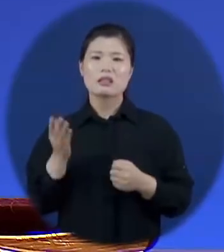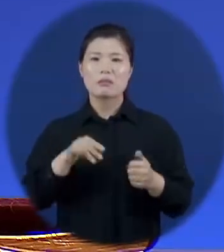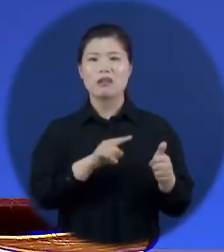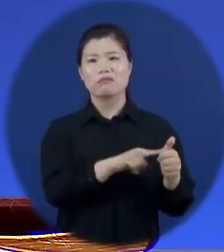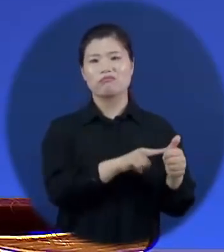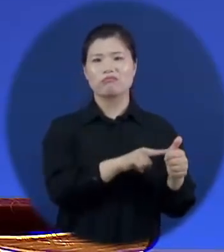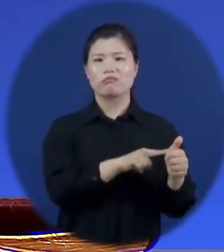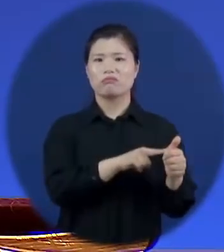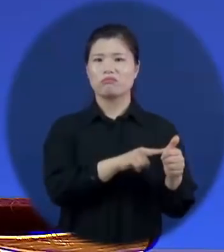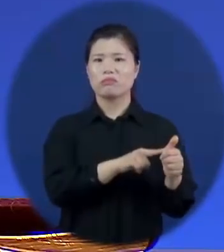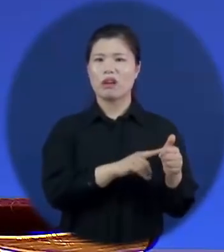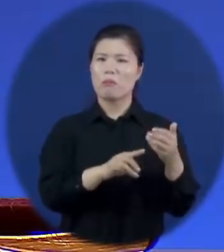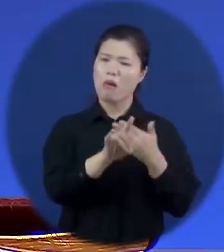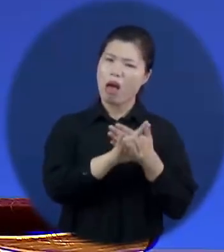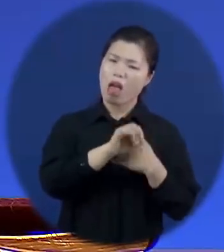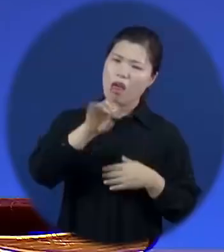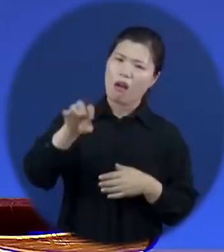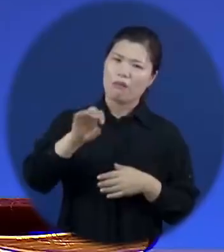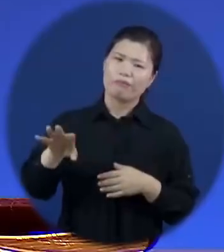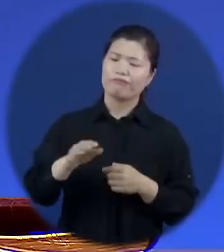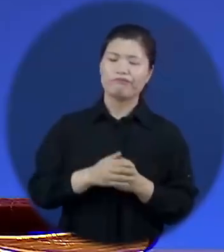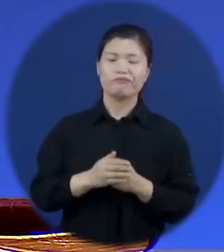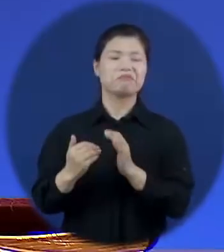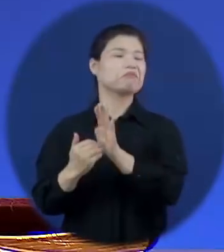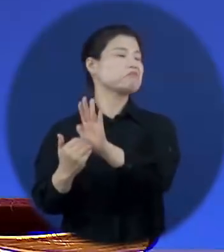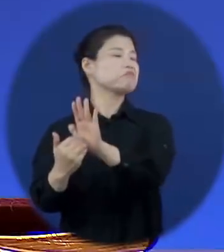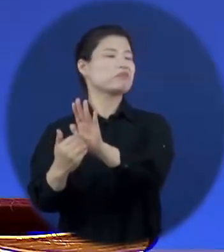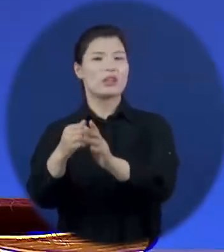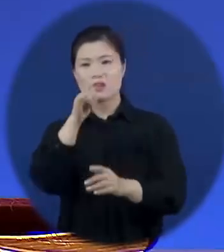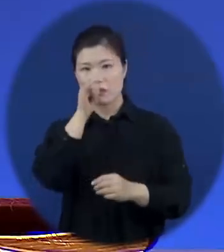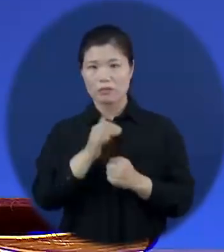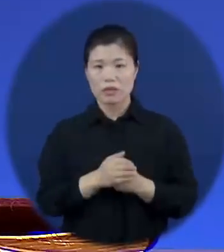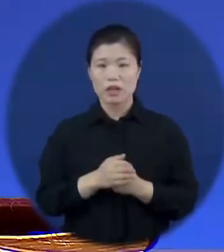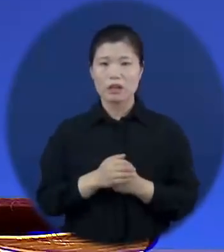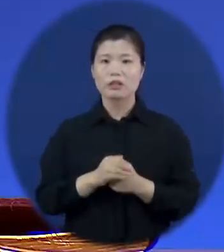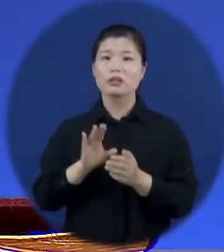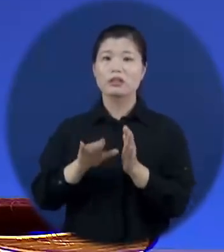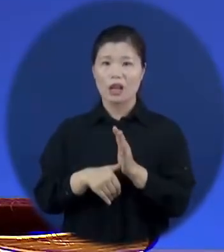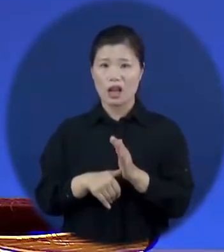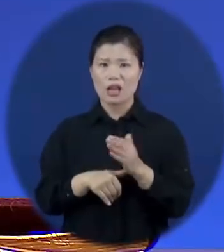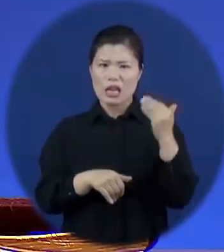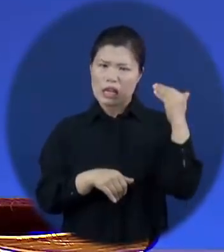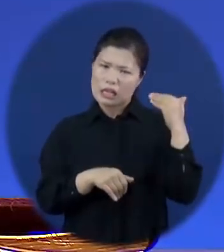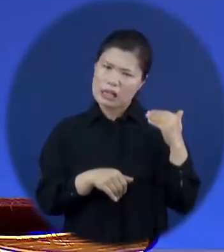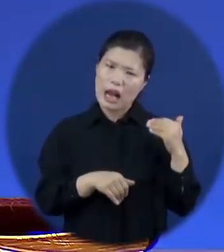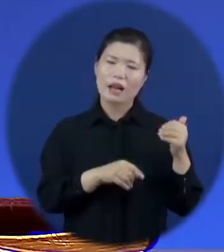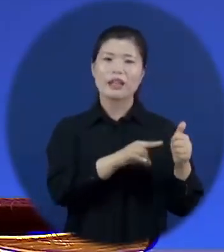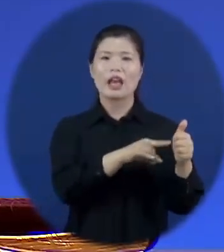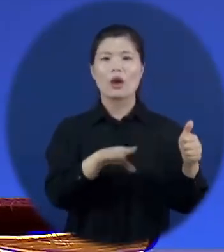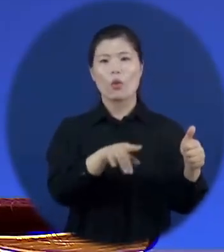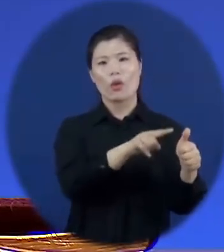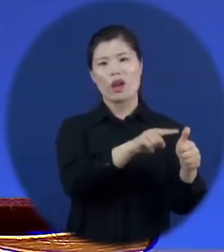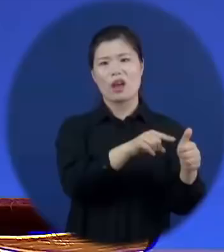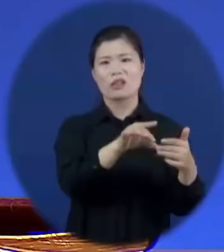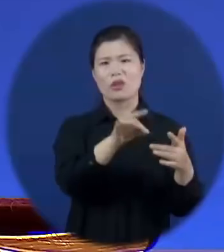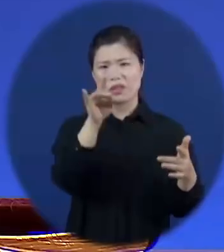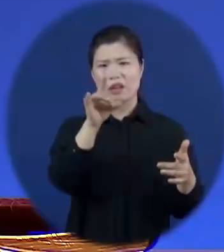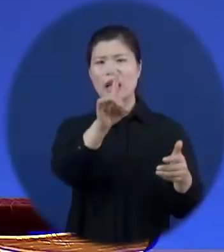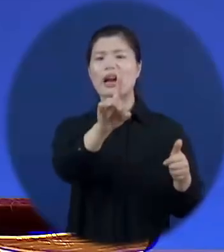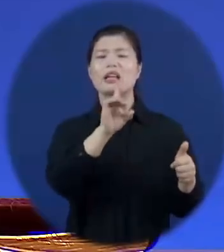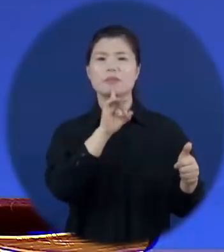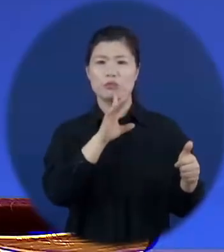받아주지 않았습니다. 세상이 그를 외면하자 삭개오의 선택은 한